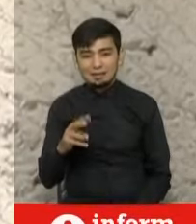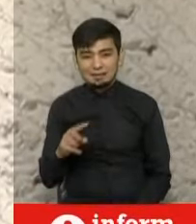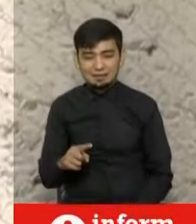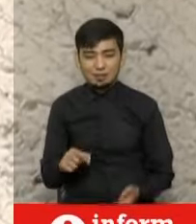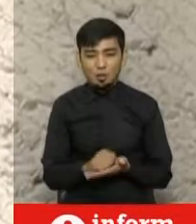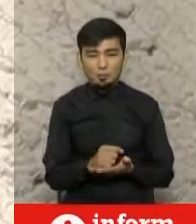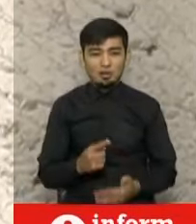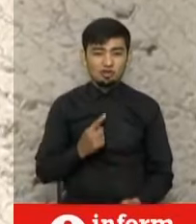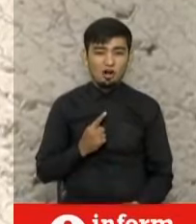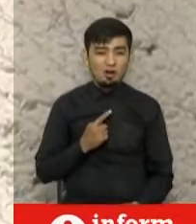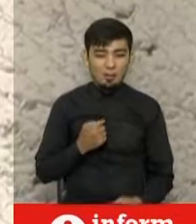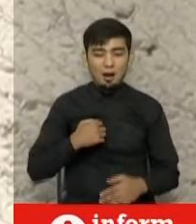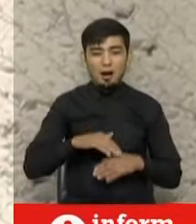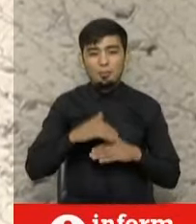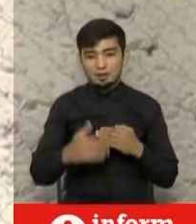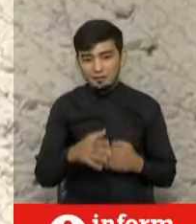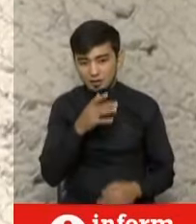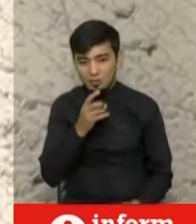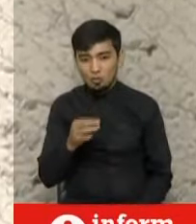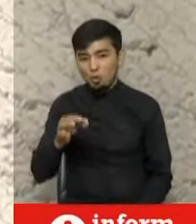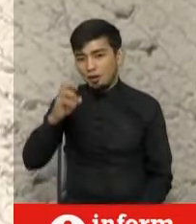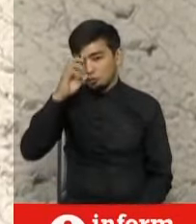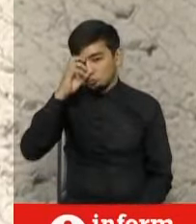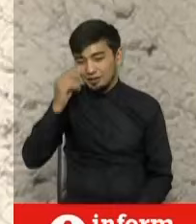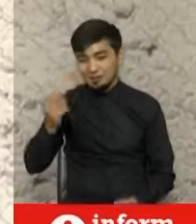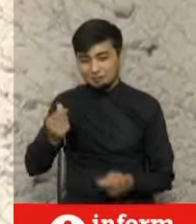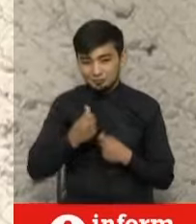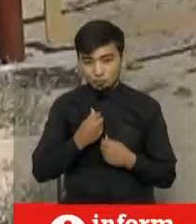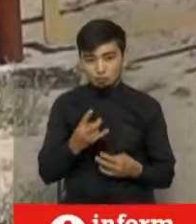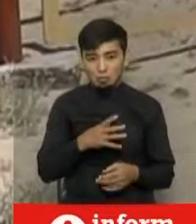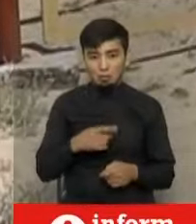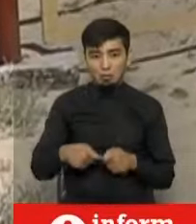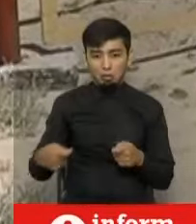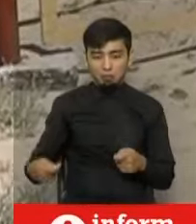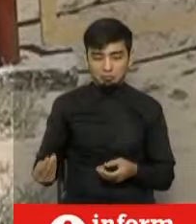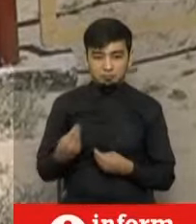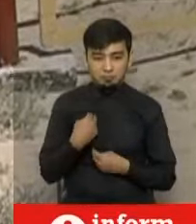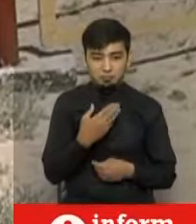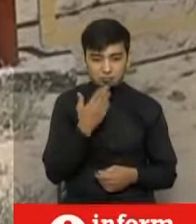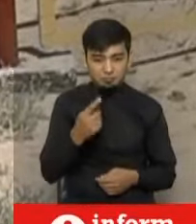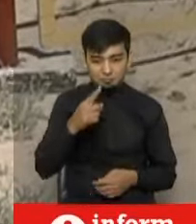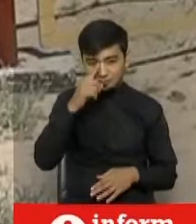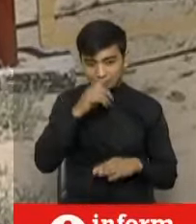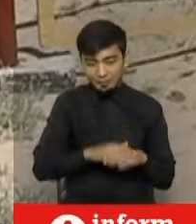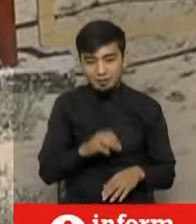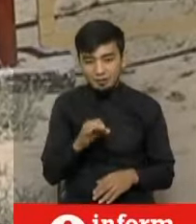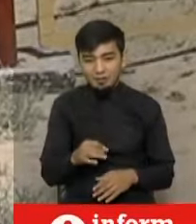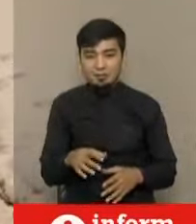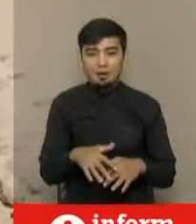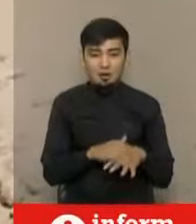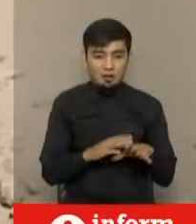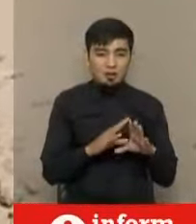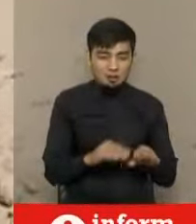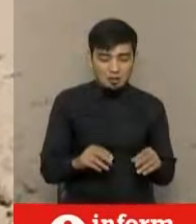сол кешігіп қалды уақытынан. Сосын бюджеттен ақша кішкене кідіріңкіреп қалды, сонымен жұмыстар. Ал шенеуніктер шулаған халықты сабырға шақырып,